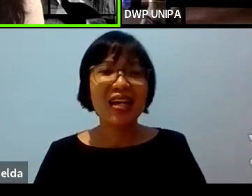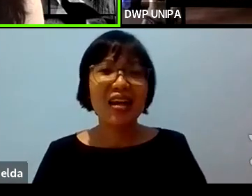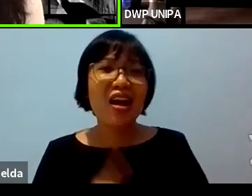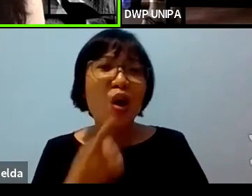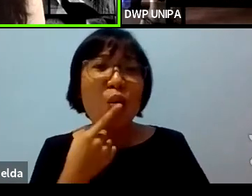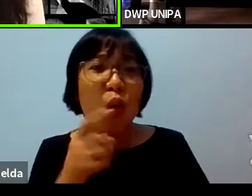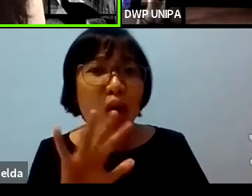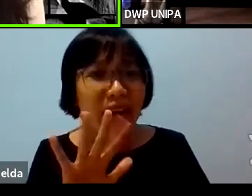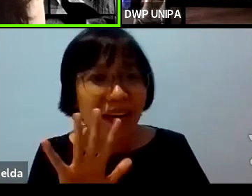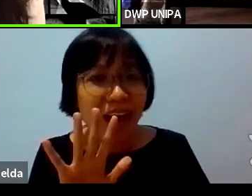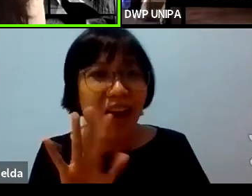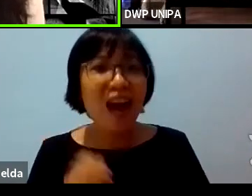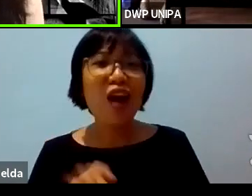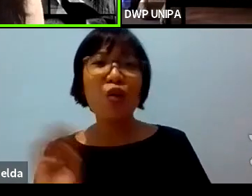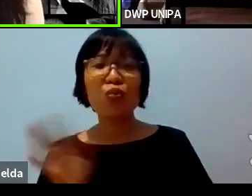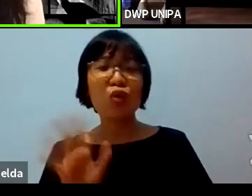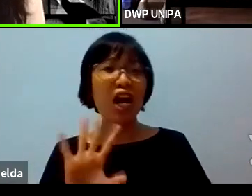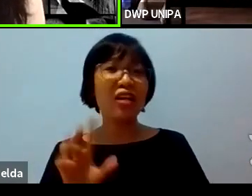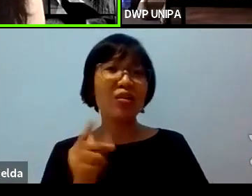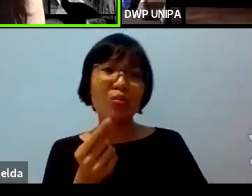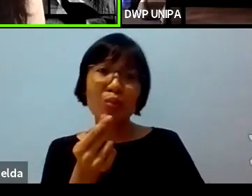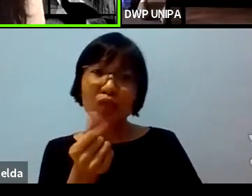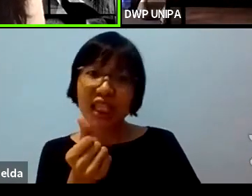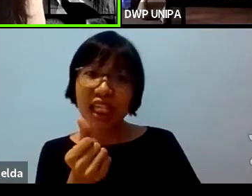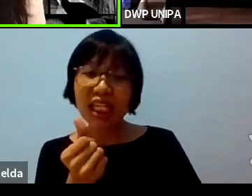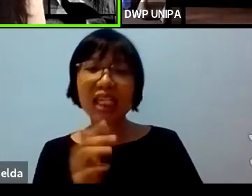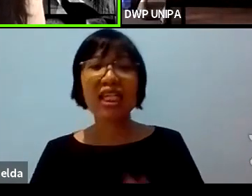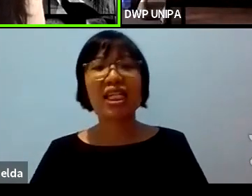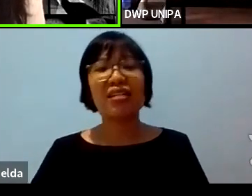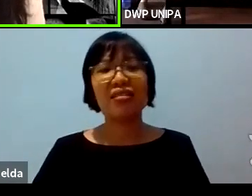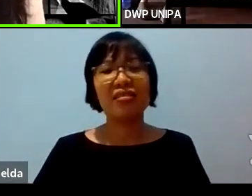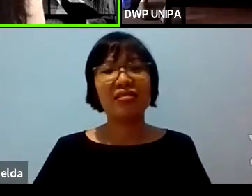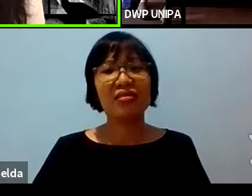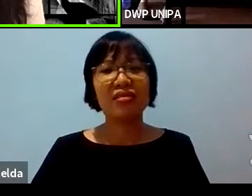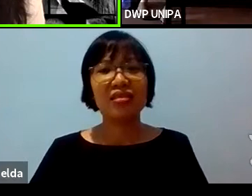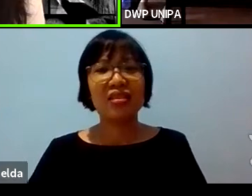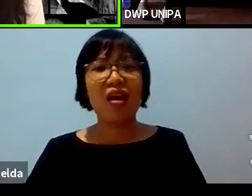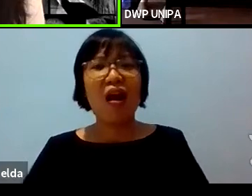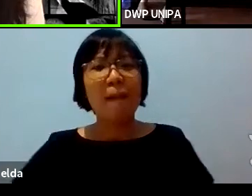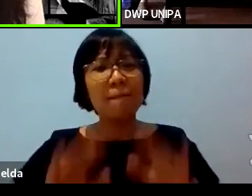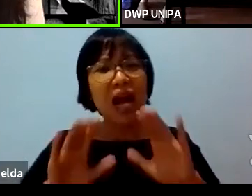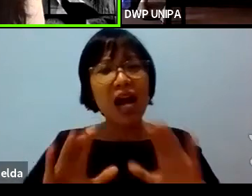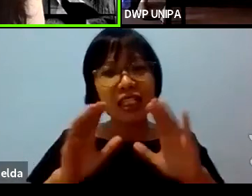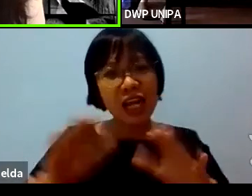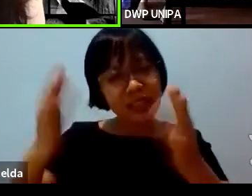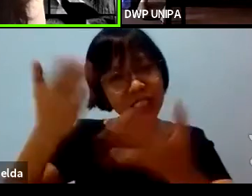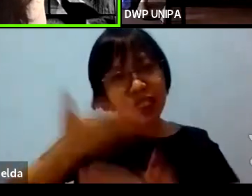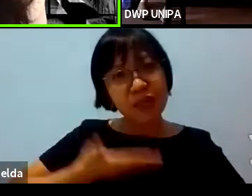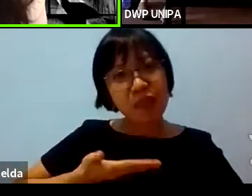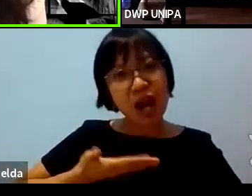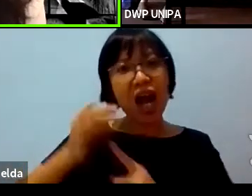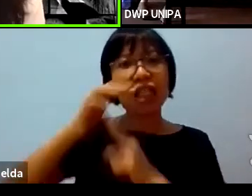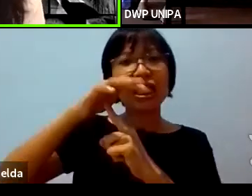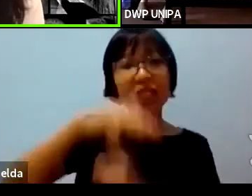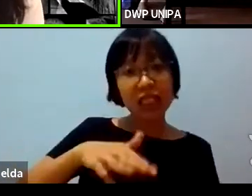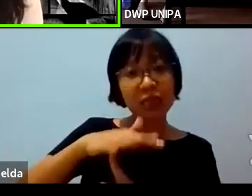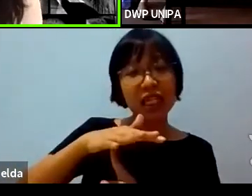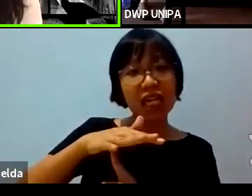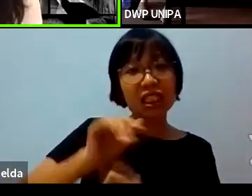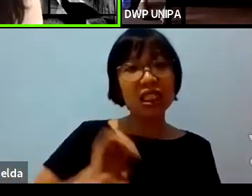mengalami penindasan yang berlapis-lapis gitu. Nah, masalahnya beberapa diantaranya adalah pertama kurikulum